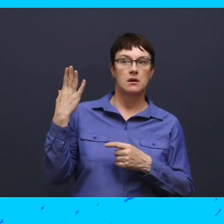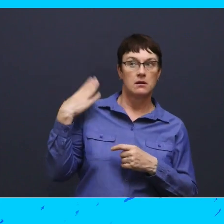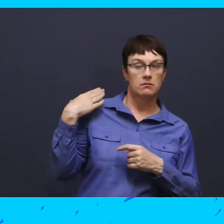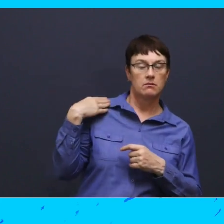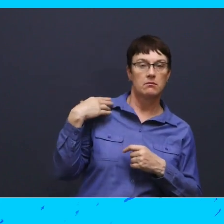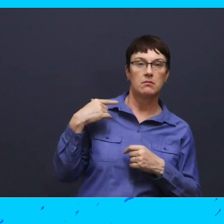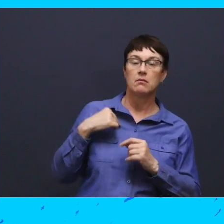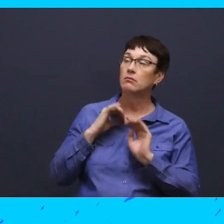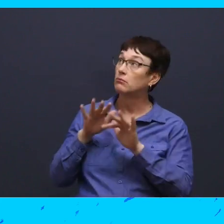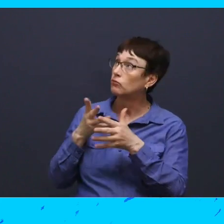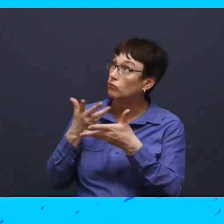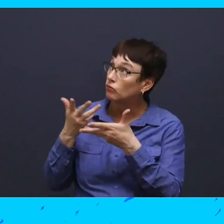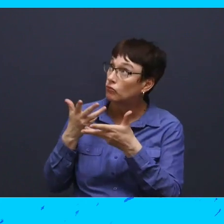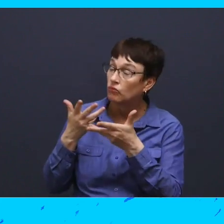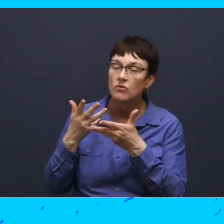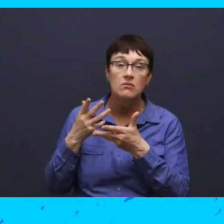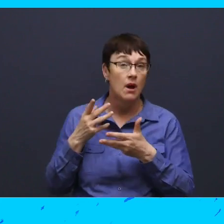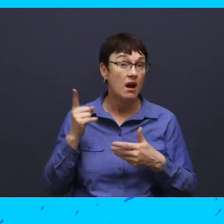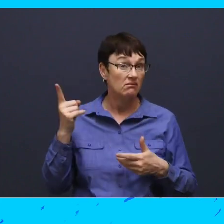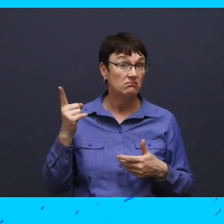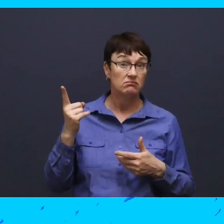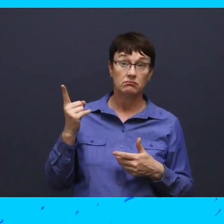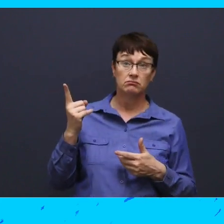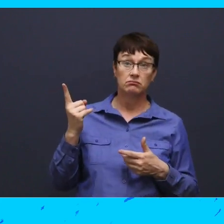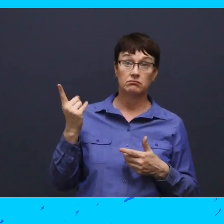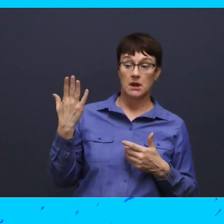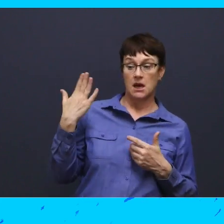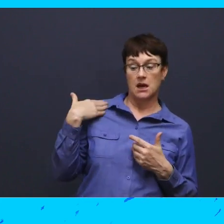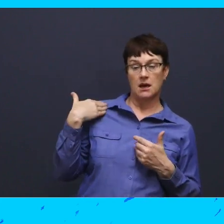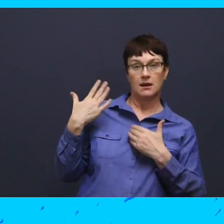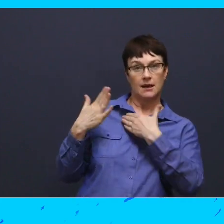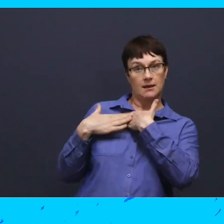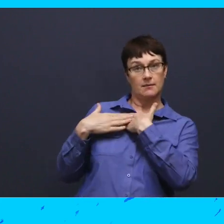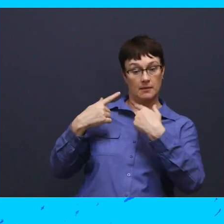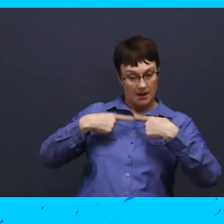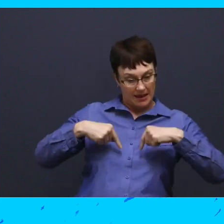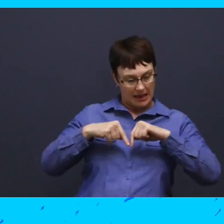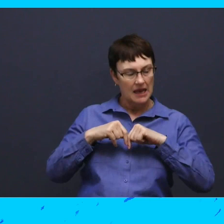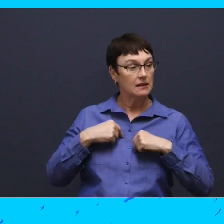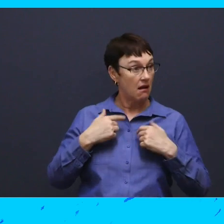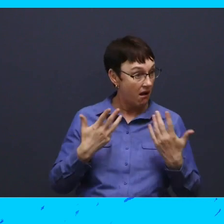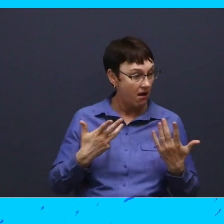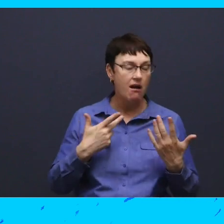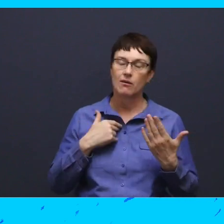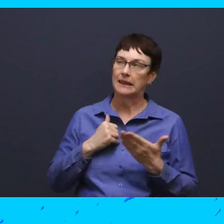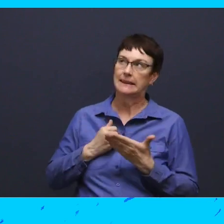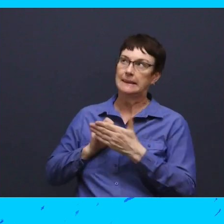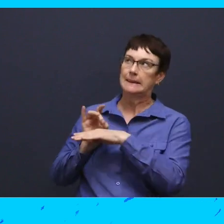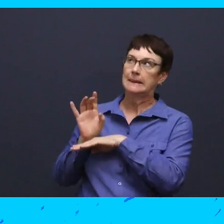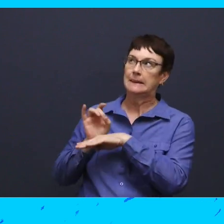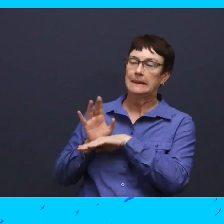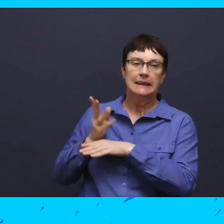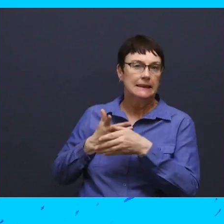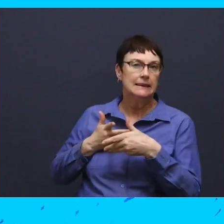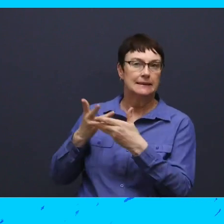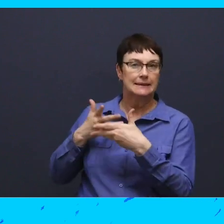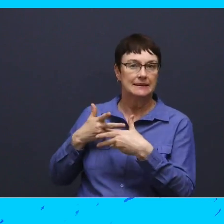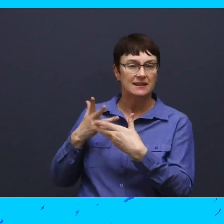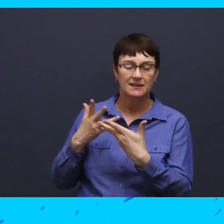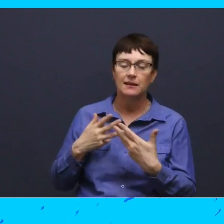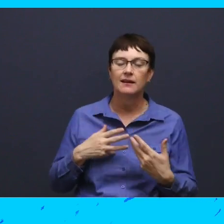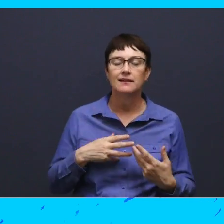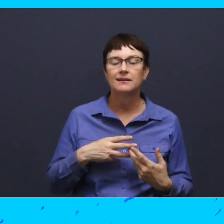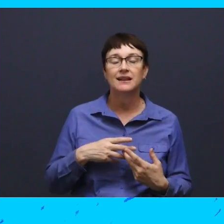les sollicitations et sont prenants pour les changements. C'est un